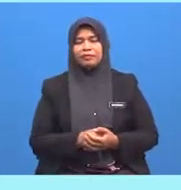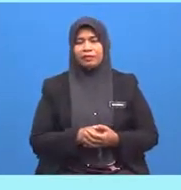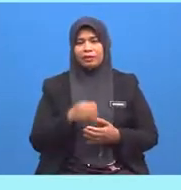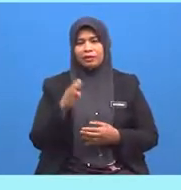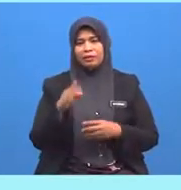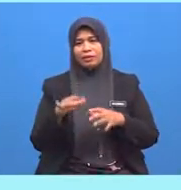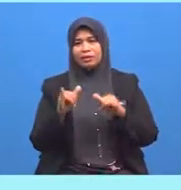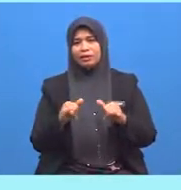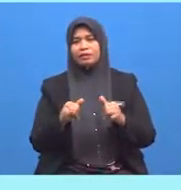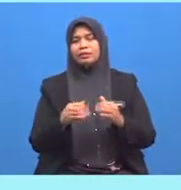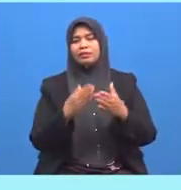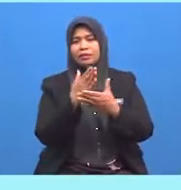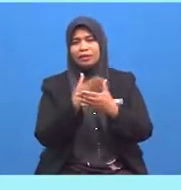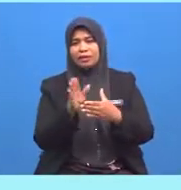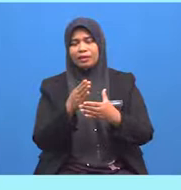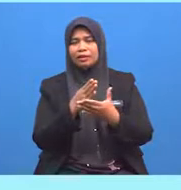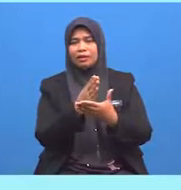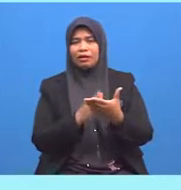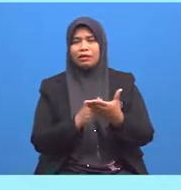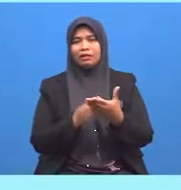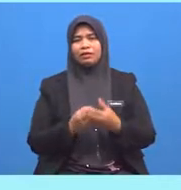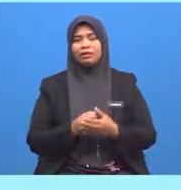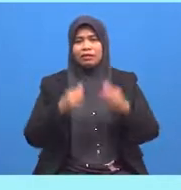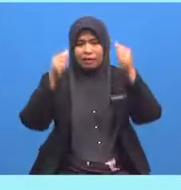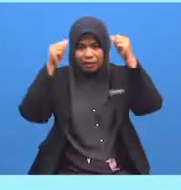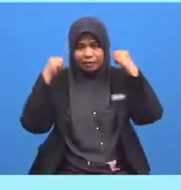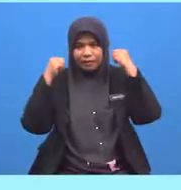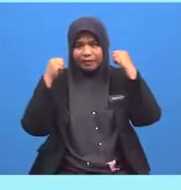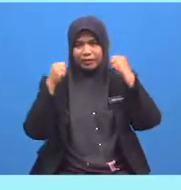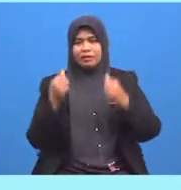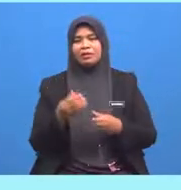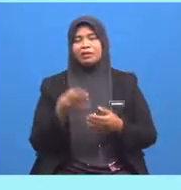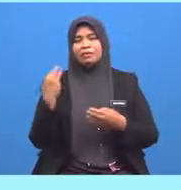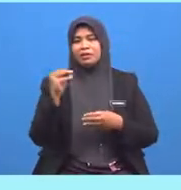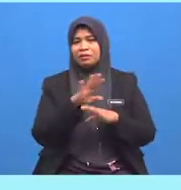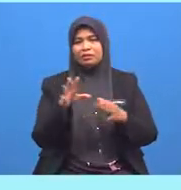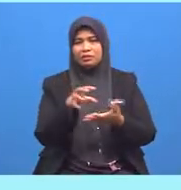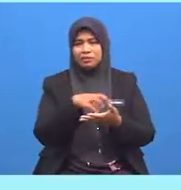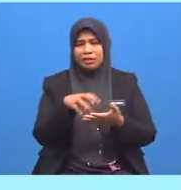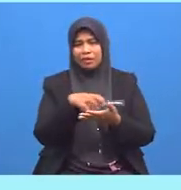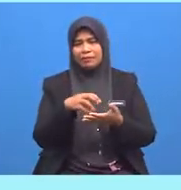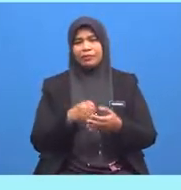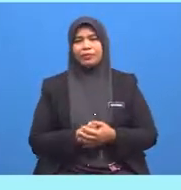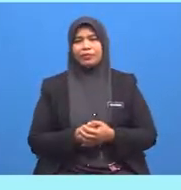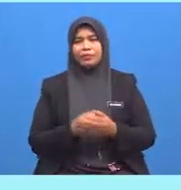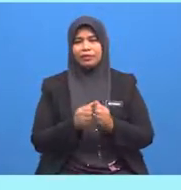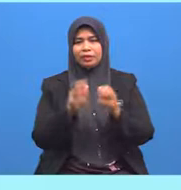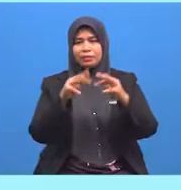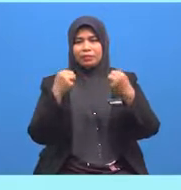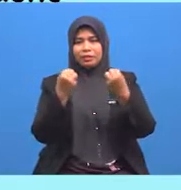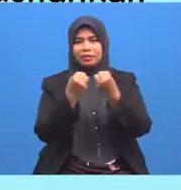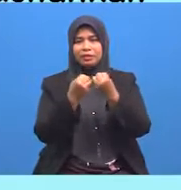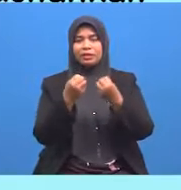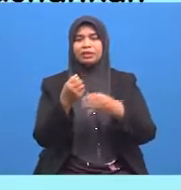Semenanjung tanah Arab berikut tidak bercampur dengan menghubungi dengan masyarakat asing Selain itu